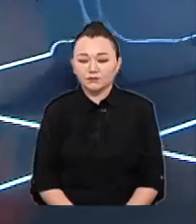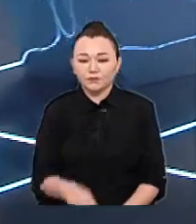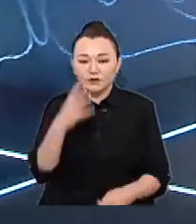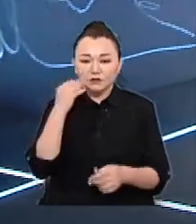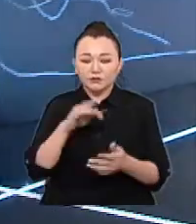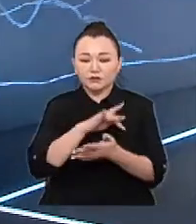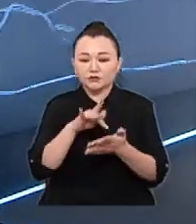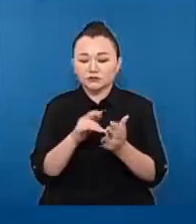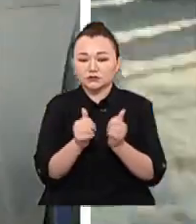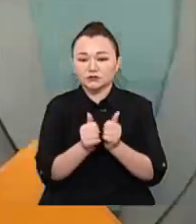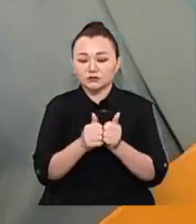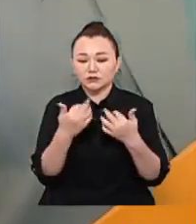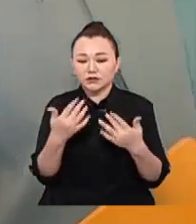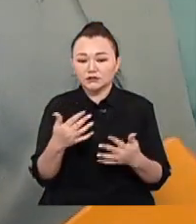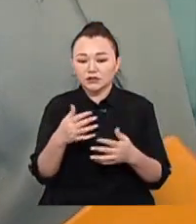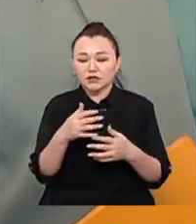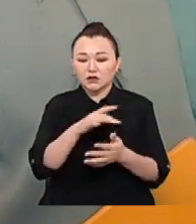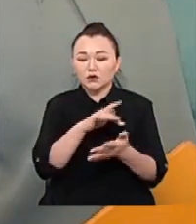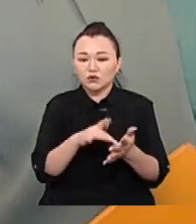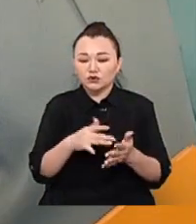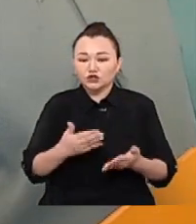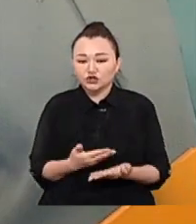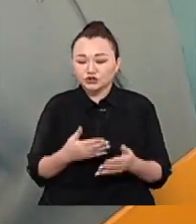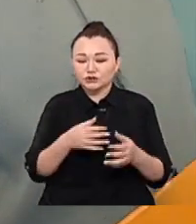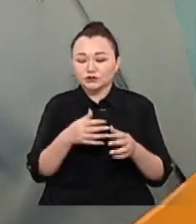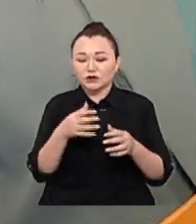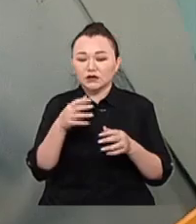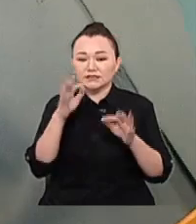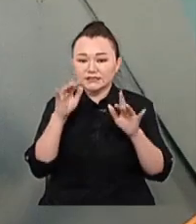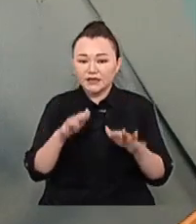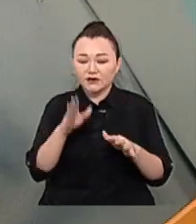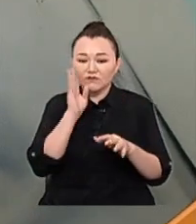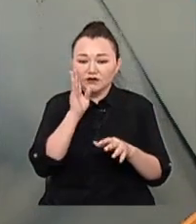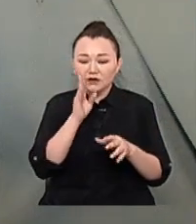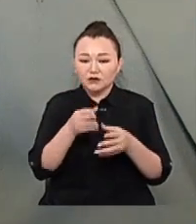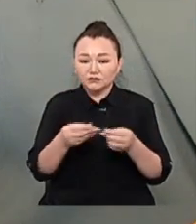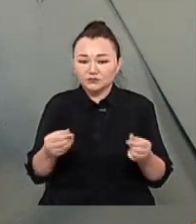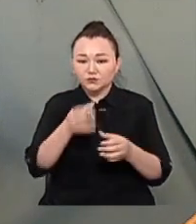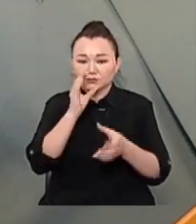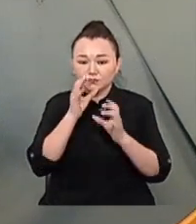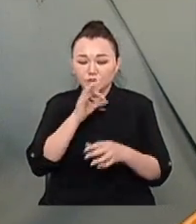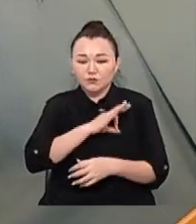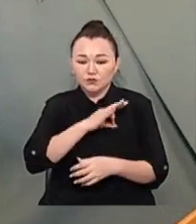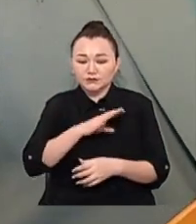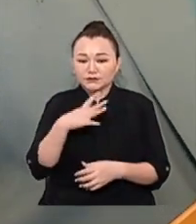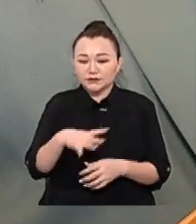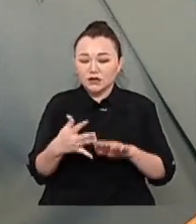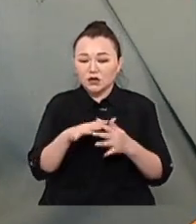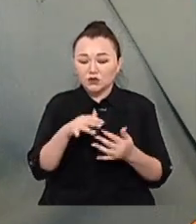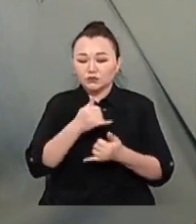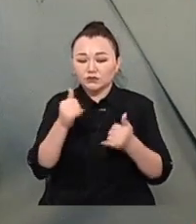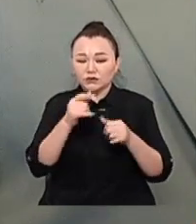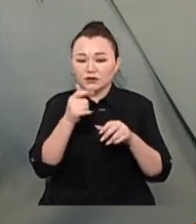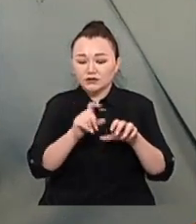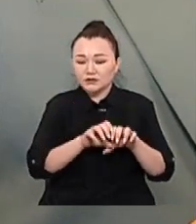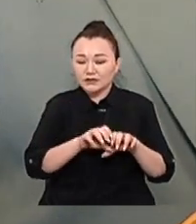Алматы қаласының маңындағы бірнеше елді мекен тұрғындары қар суын ертіп пайдалануға мәжбүр. Үйткен ауылдарға ауыз су келетін құбырлардан